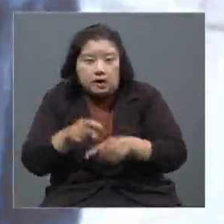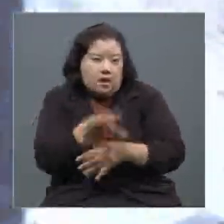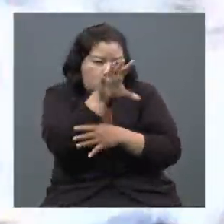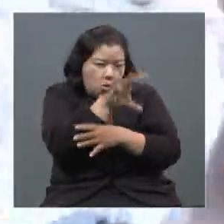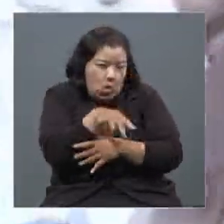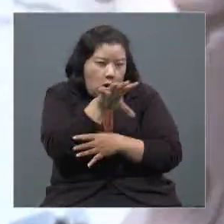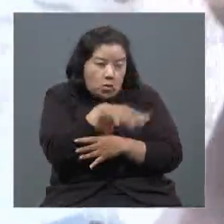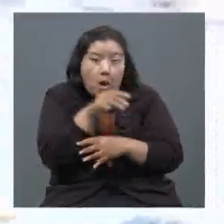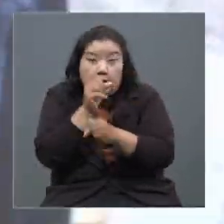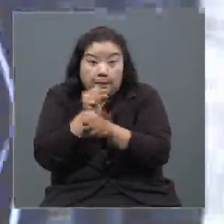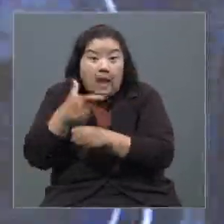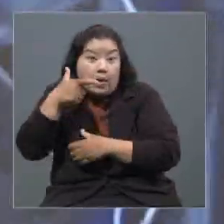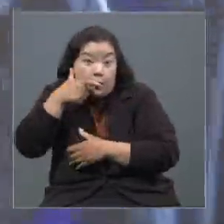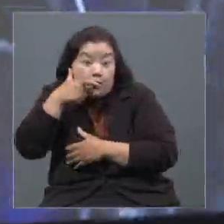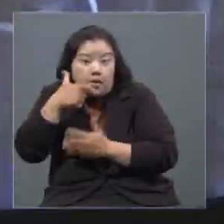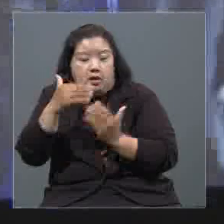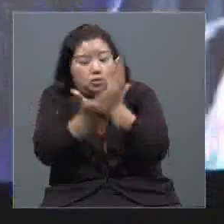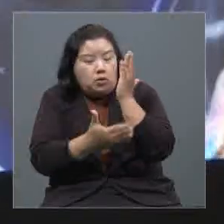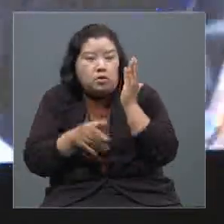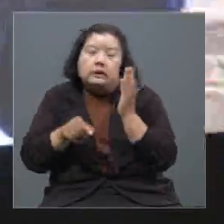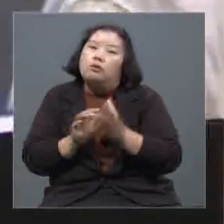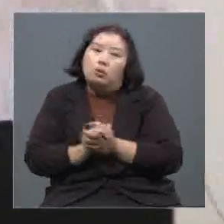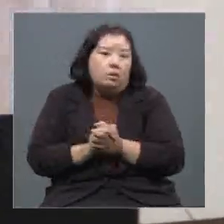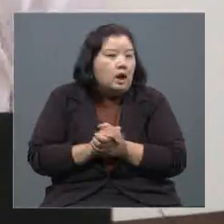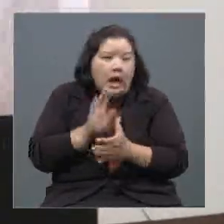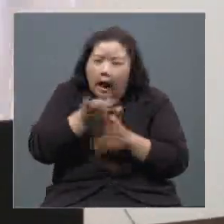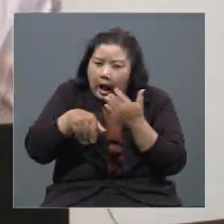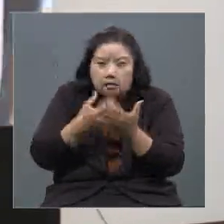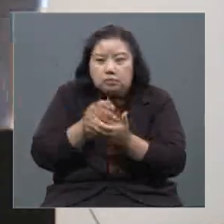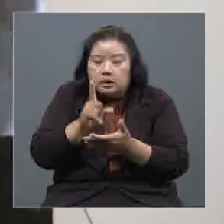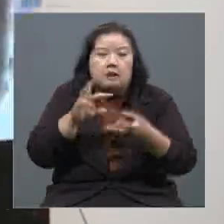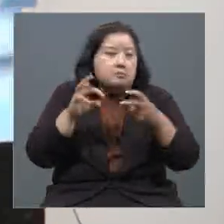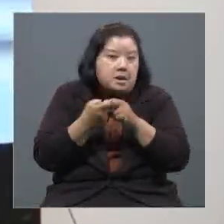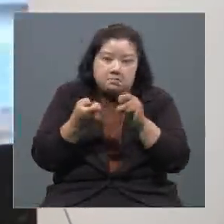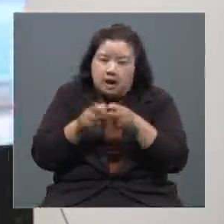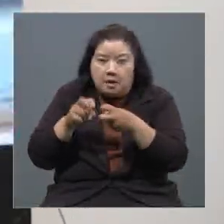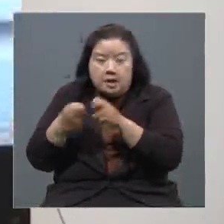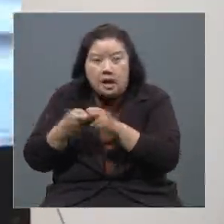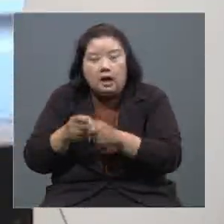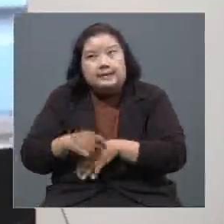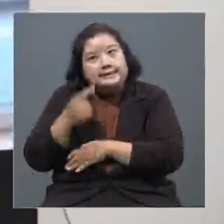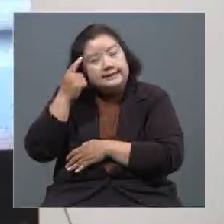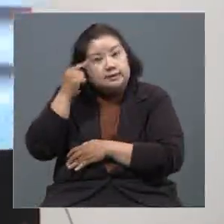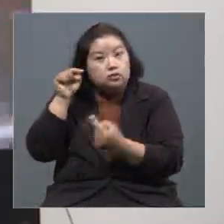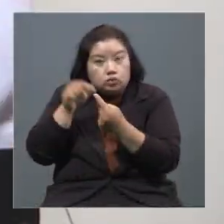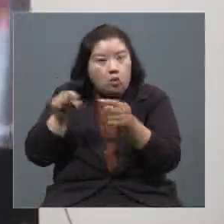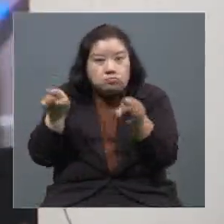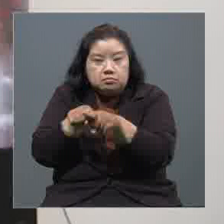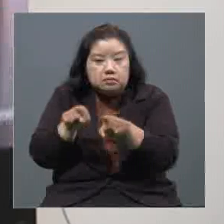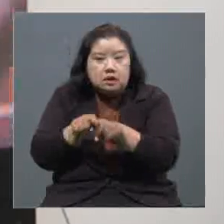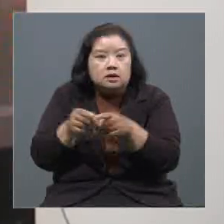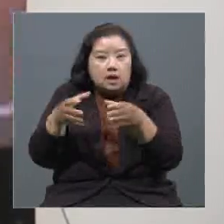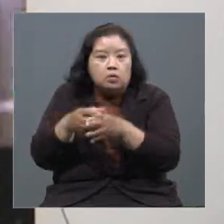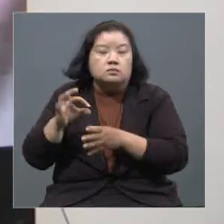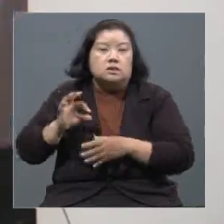Call Centerในประเทศเพื่อนบ้านซึ่งอันเนี้ยมันเป็นปัญหาที่เห็นตรงกันทั้งภูมิภาคอาเซียนเจอลักษณะแบบเดียวกันหมด